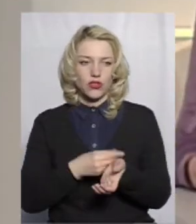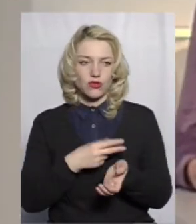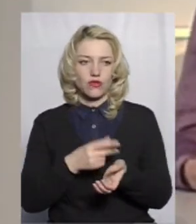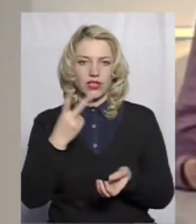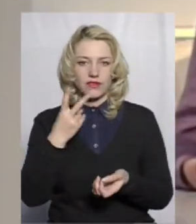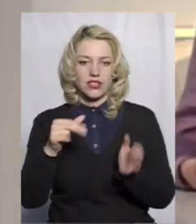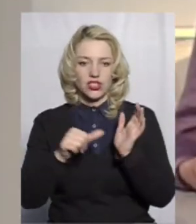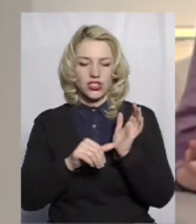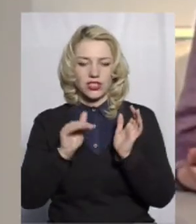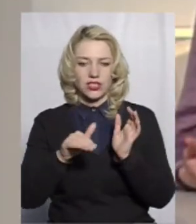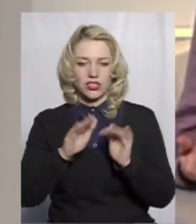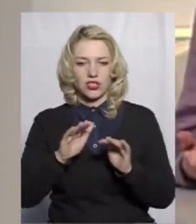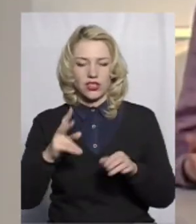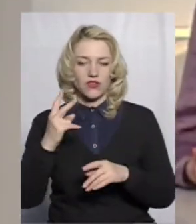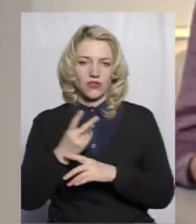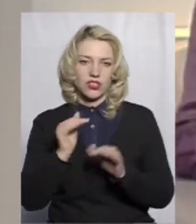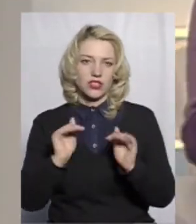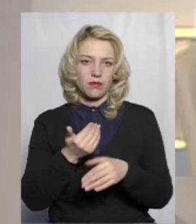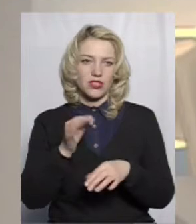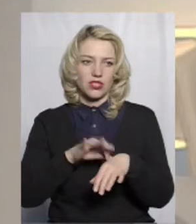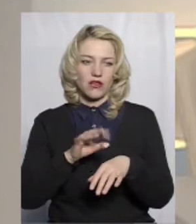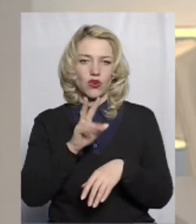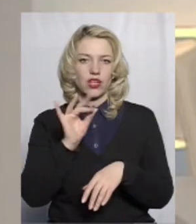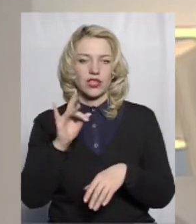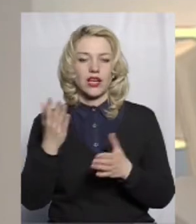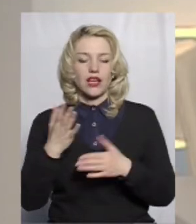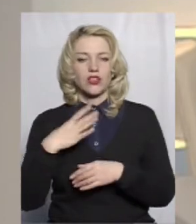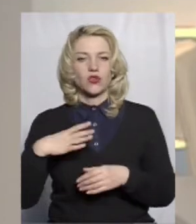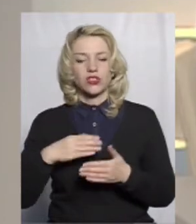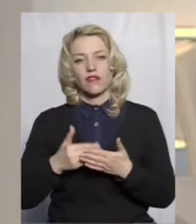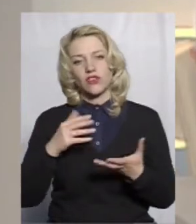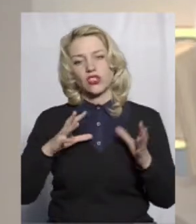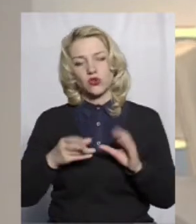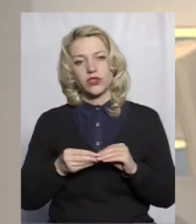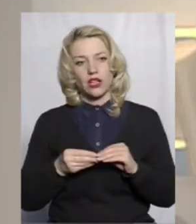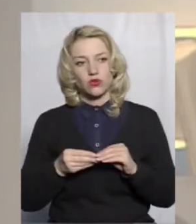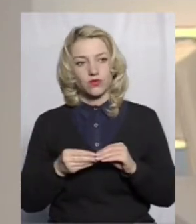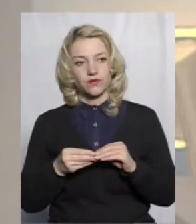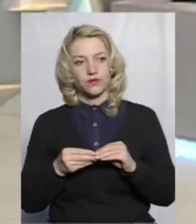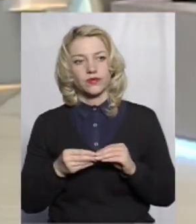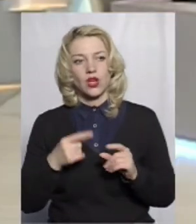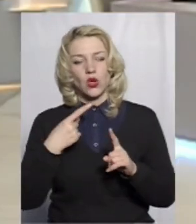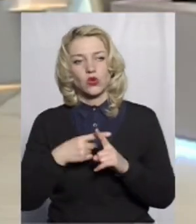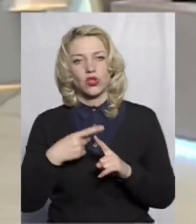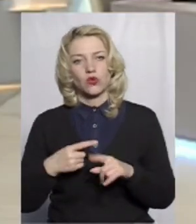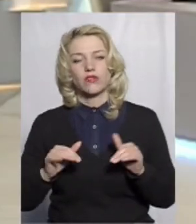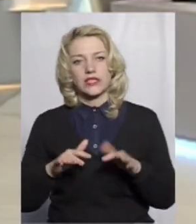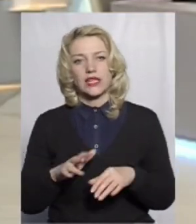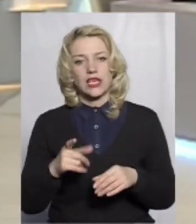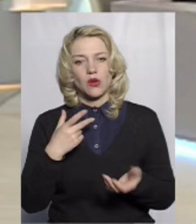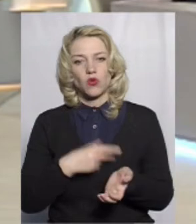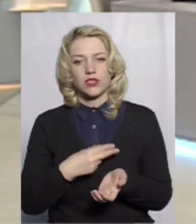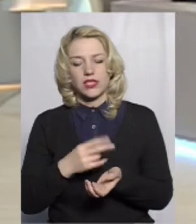дітей і в результаті удвічі зменшили захворюваність на кір. Які очікування від результату додаткових заходів з імунізації